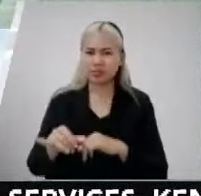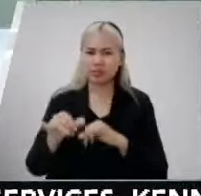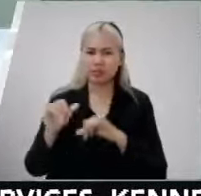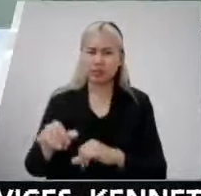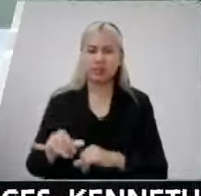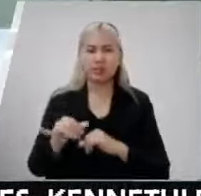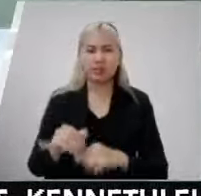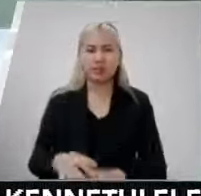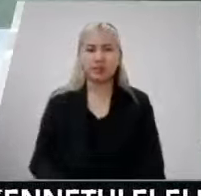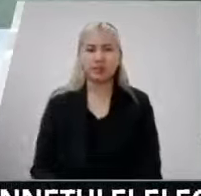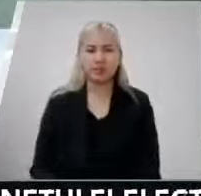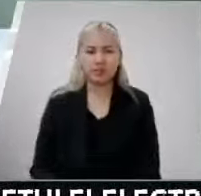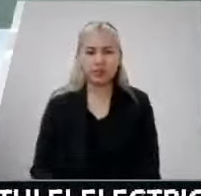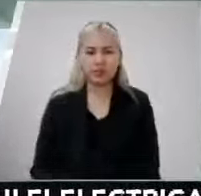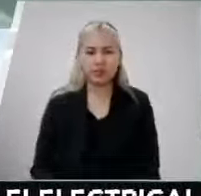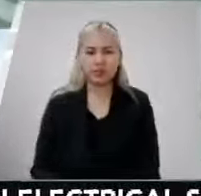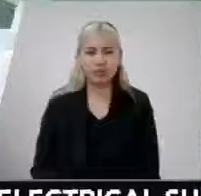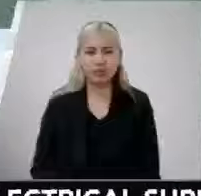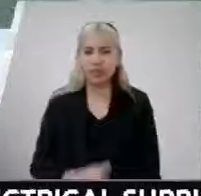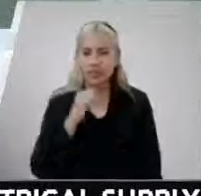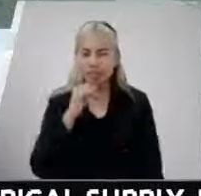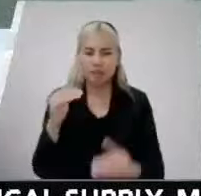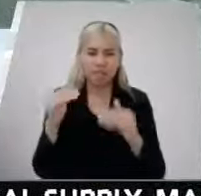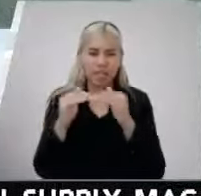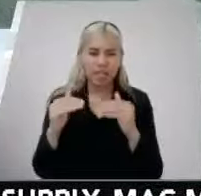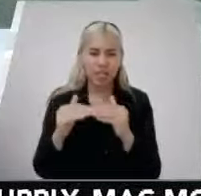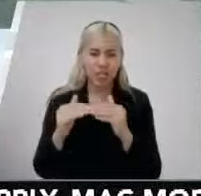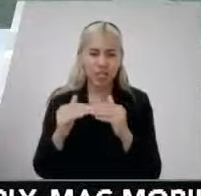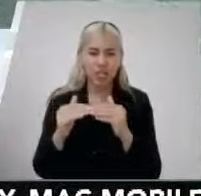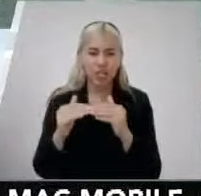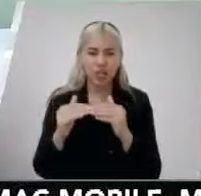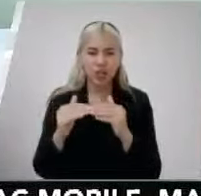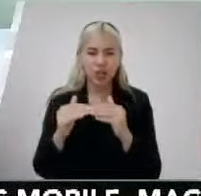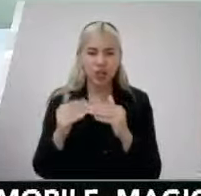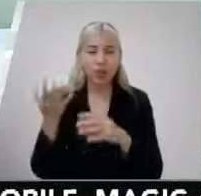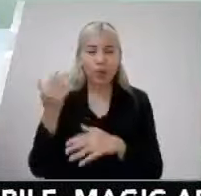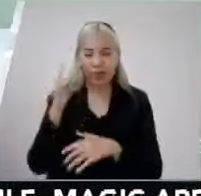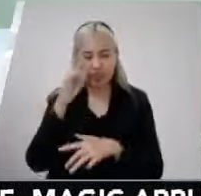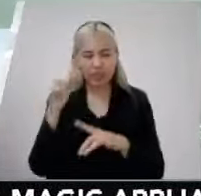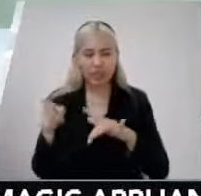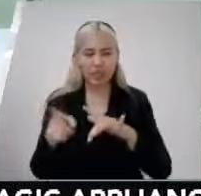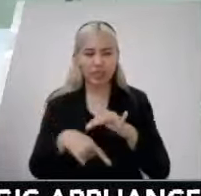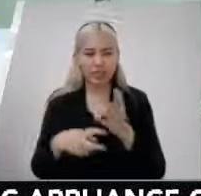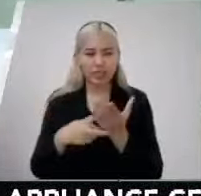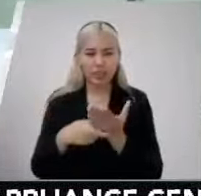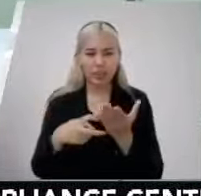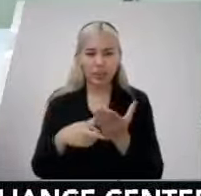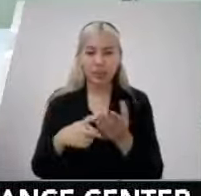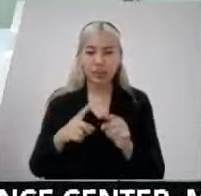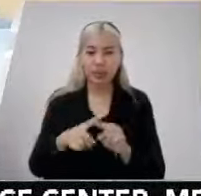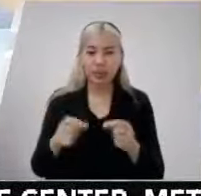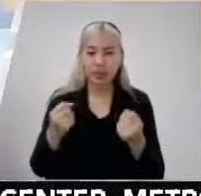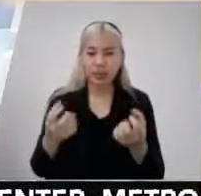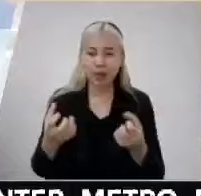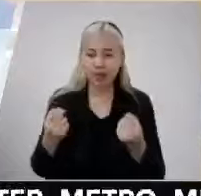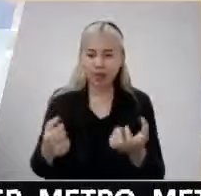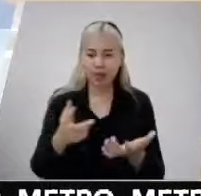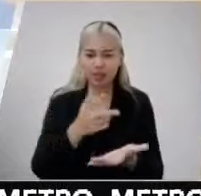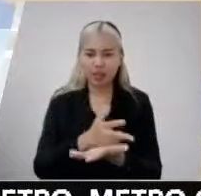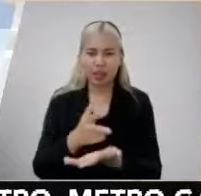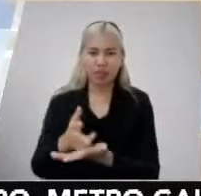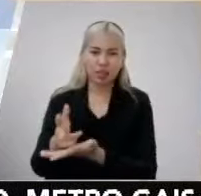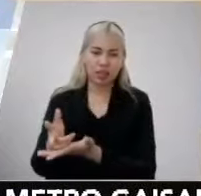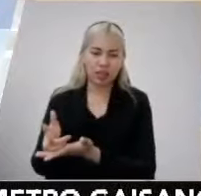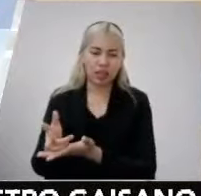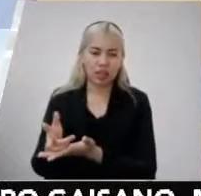Unfair din daw kung ilan lamang sa kanila ang na-issue ng ticket traffic yung marami naman daw silang nakaparada. Sa Maria Clara naman, marami rin